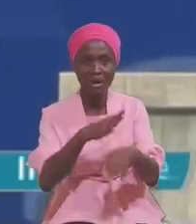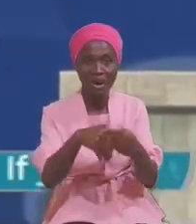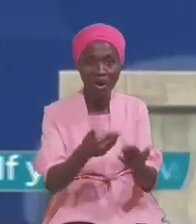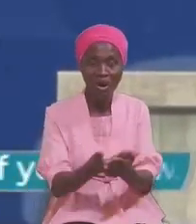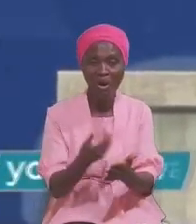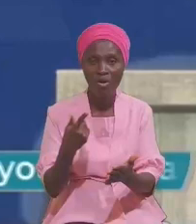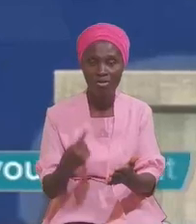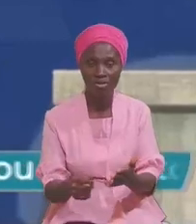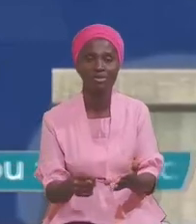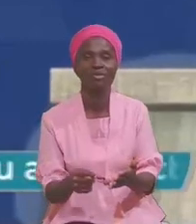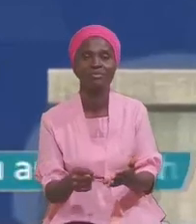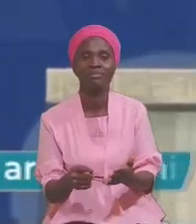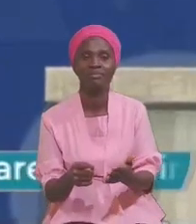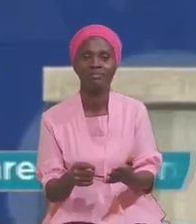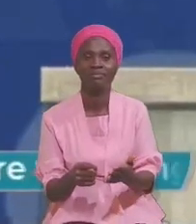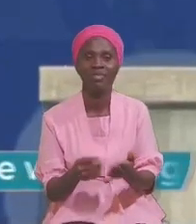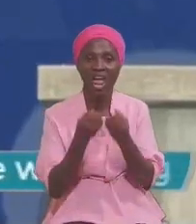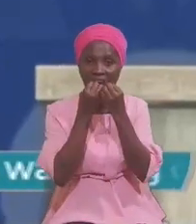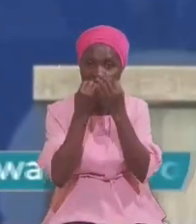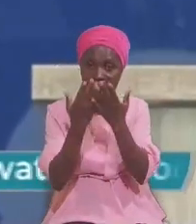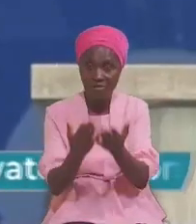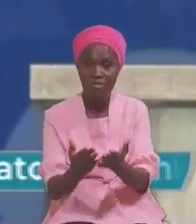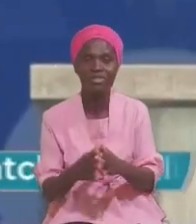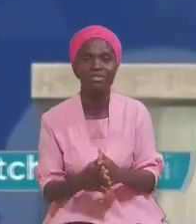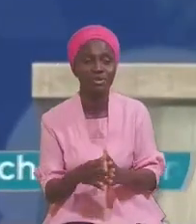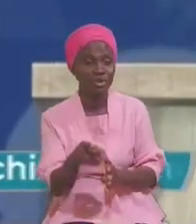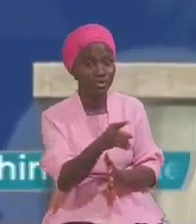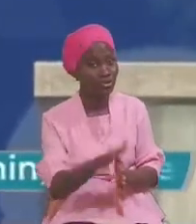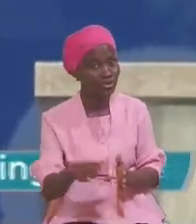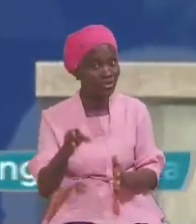leurs coordonnées. Nouveaux enfants de Dieu,